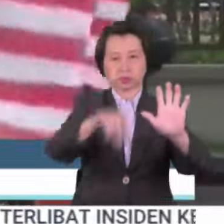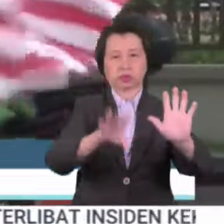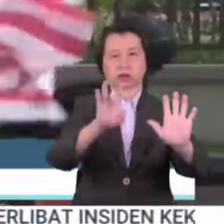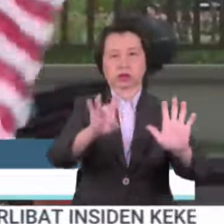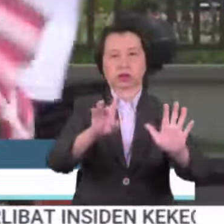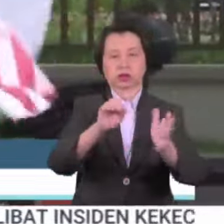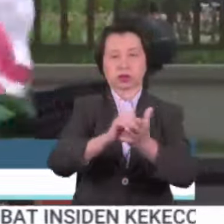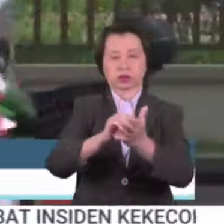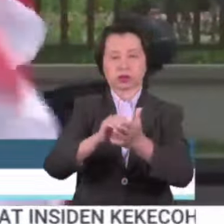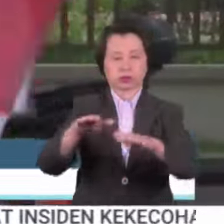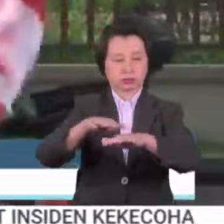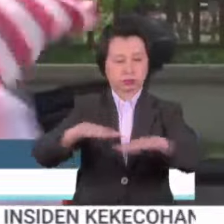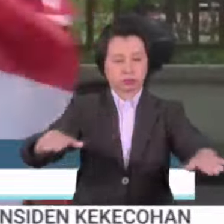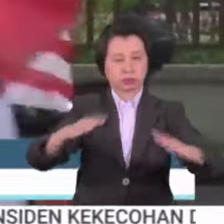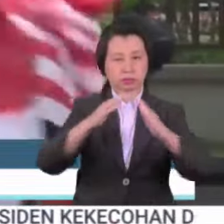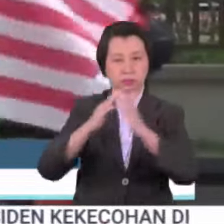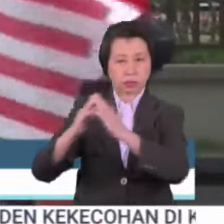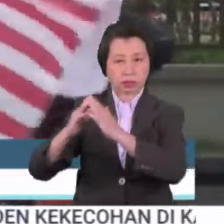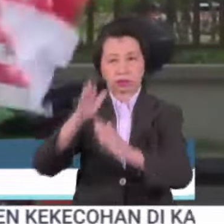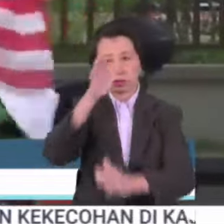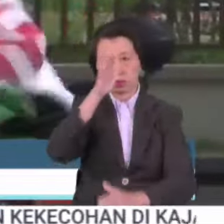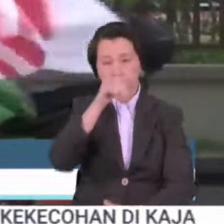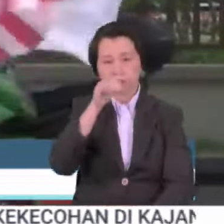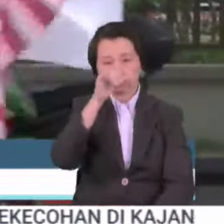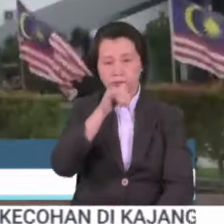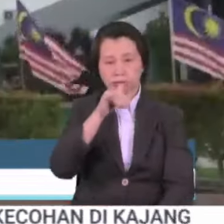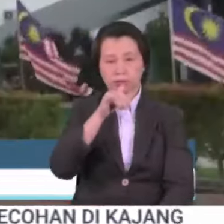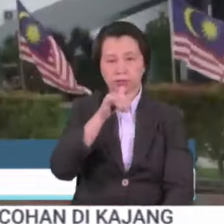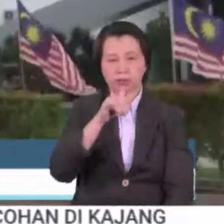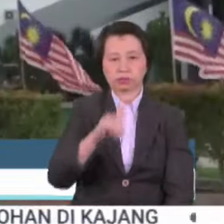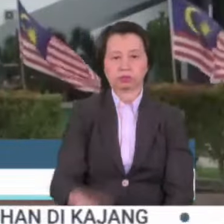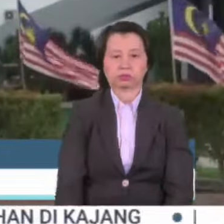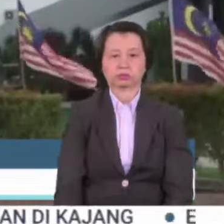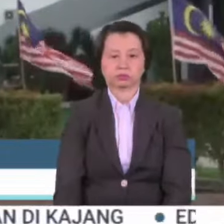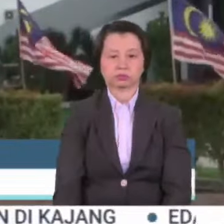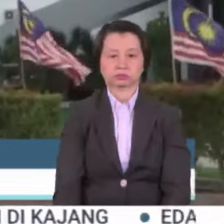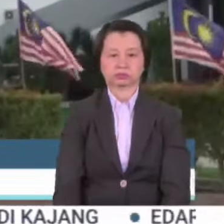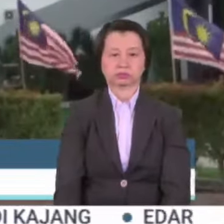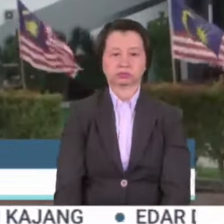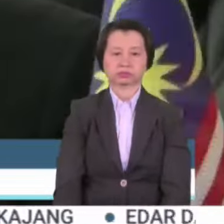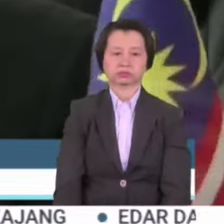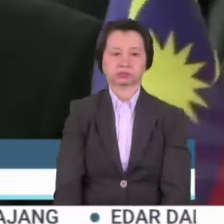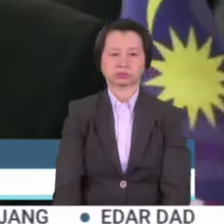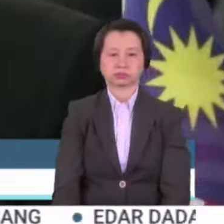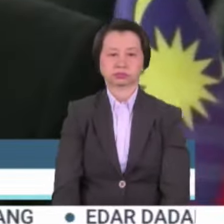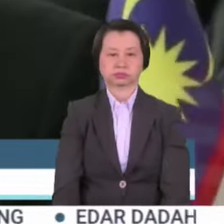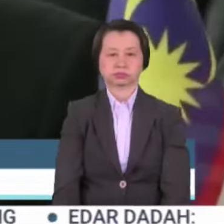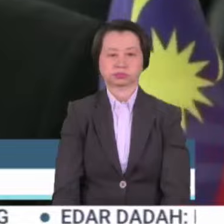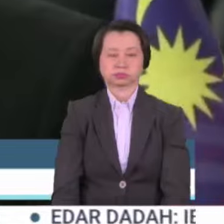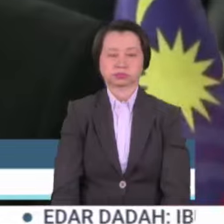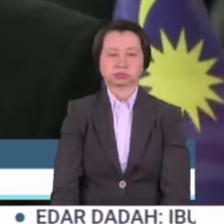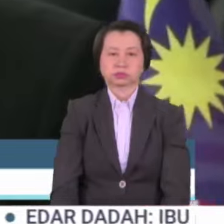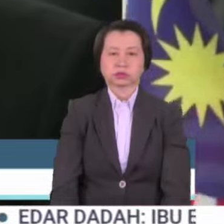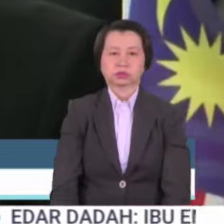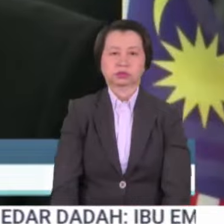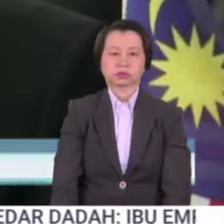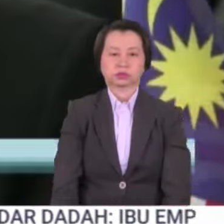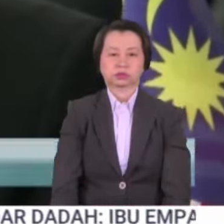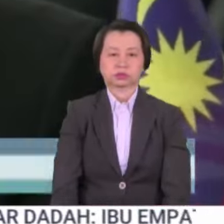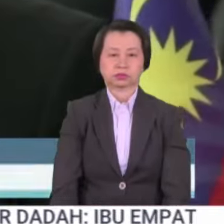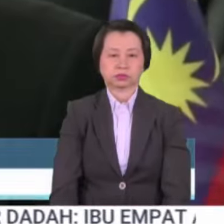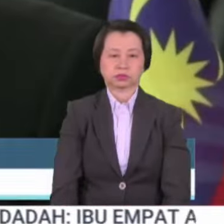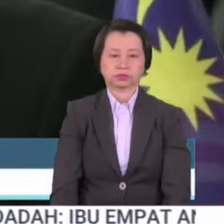di Dataran Bandaraya, Majlis Bandaraya, Melaka Bersejarah. Punya keunikannya kadang-kadang